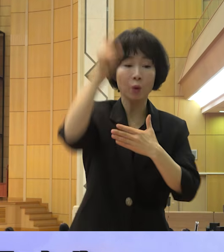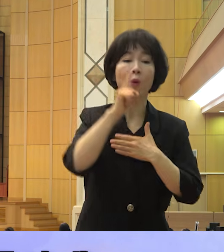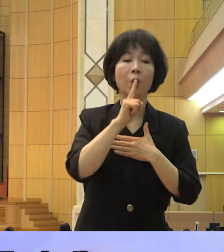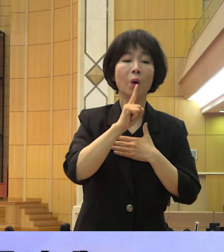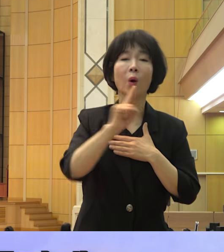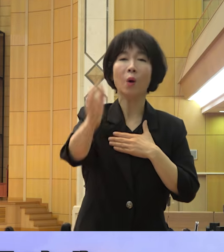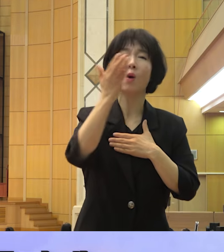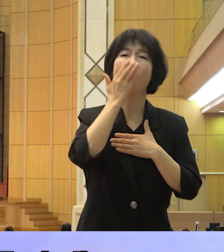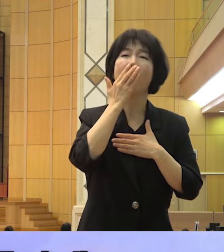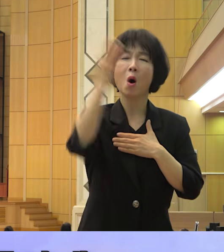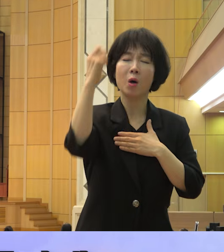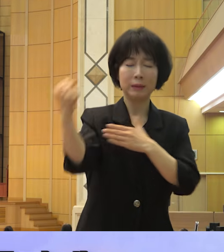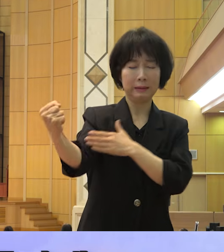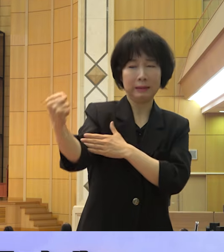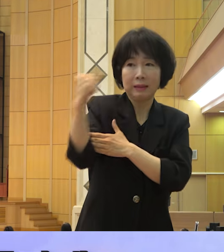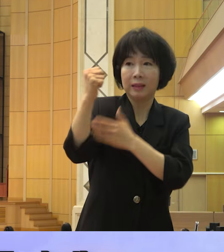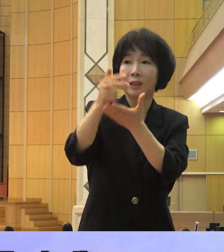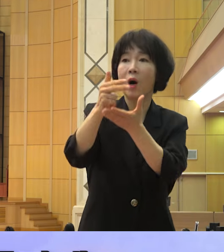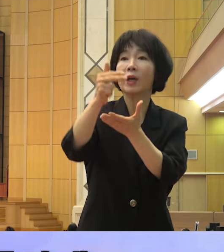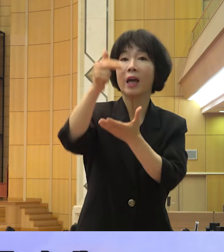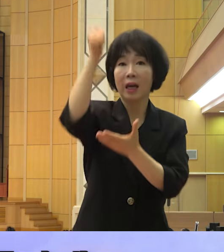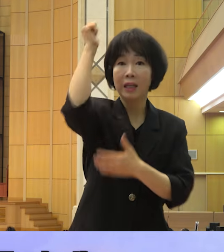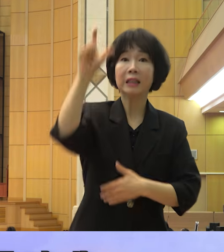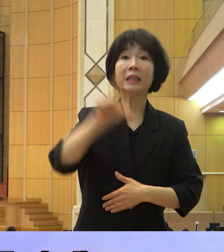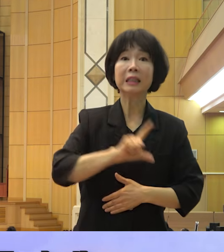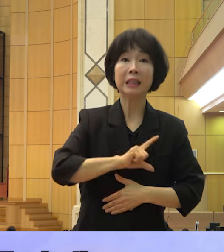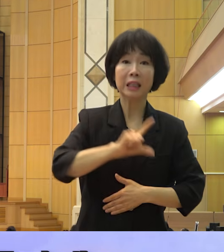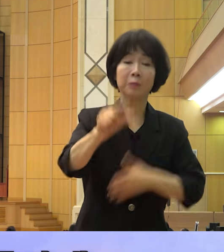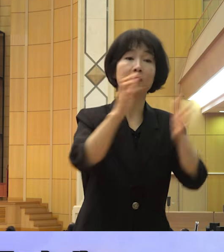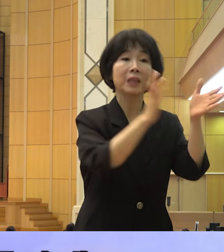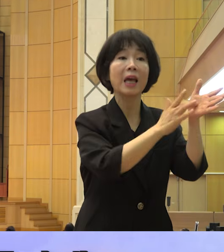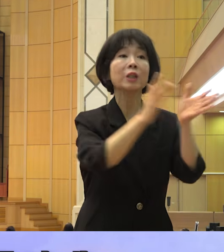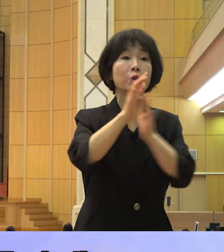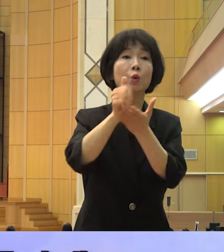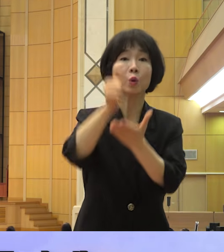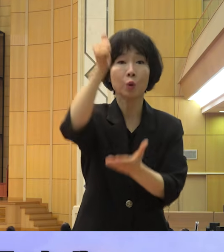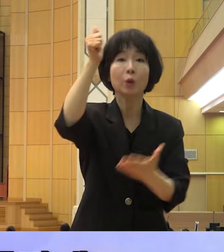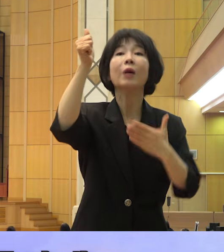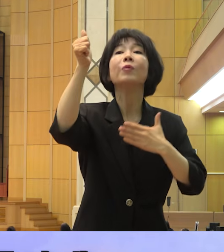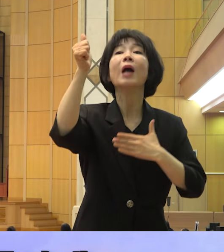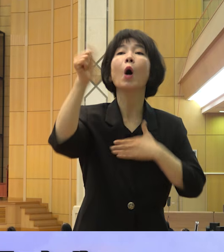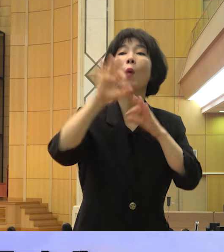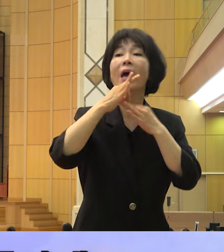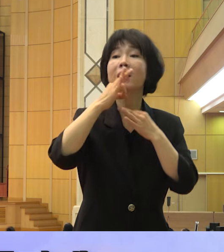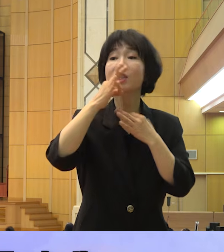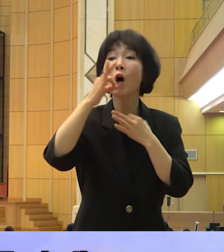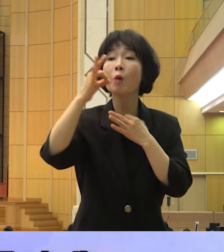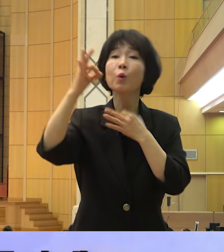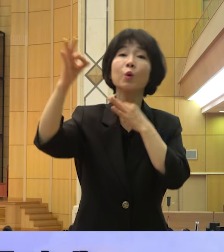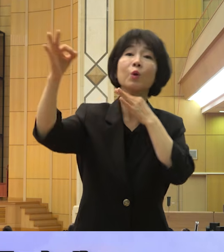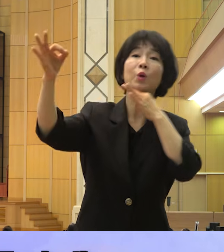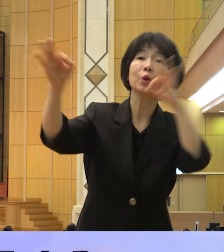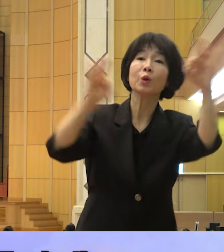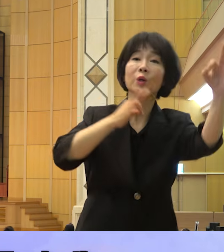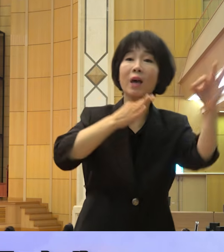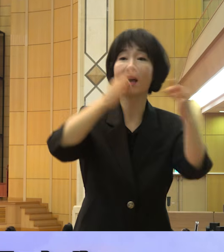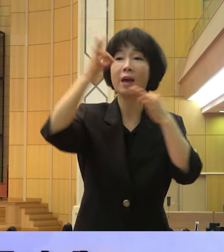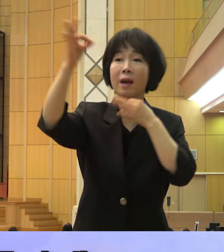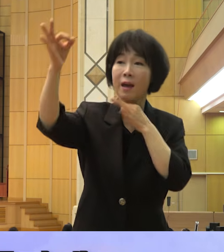예수. 오 능력의 그 이름 예수 나 외쳐